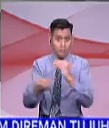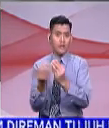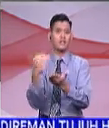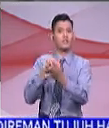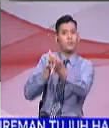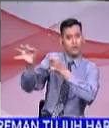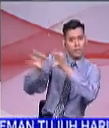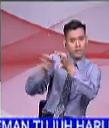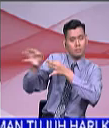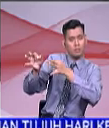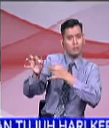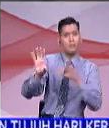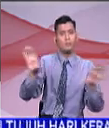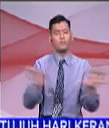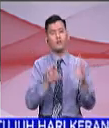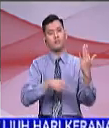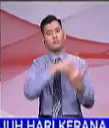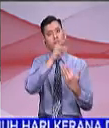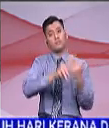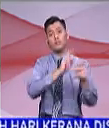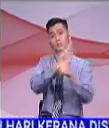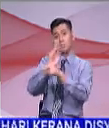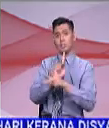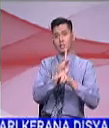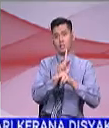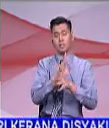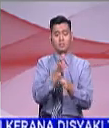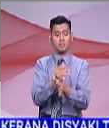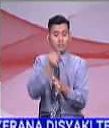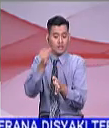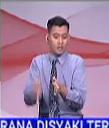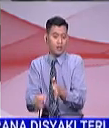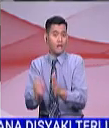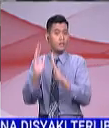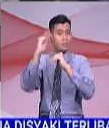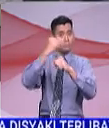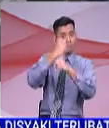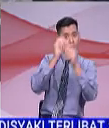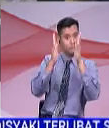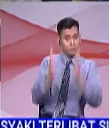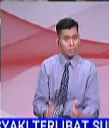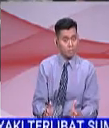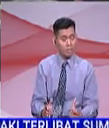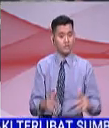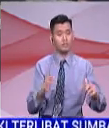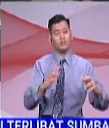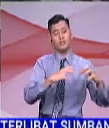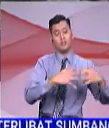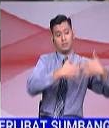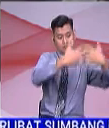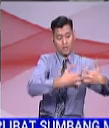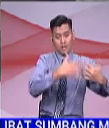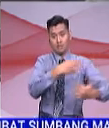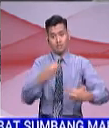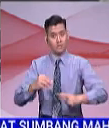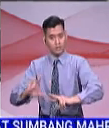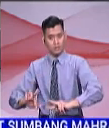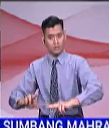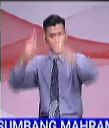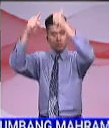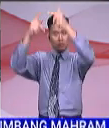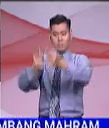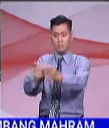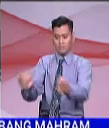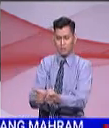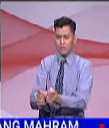juga melaksanakan program jagaan kejiranan supaya pekerja kilang dan tapak binaan turut terlibat dalam